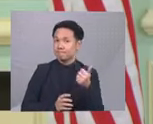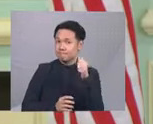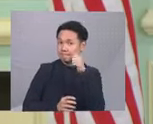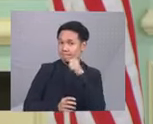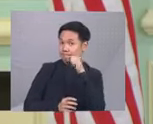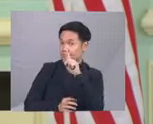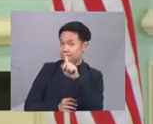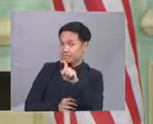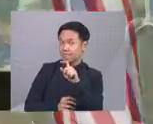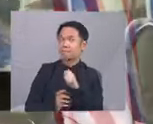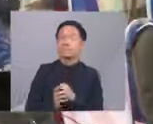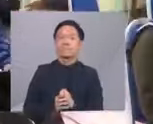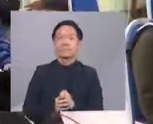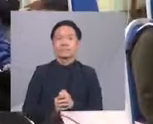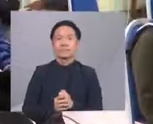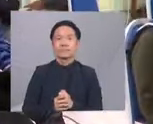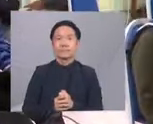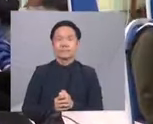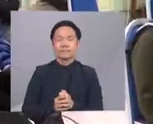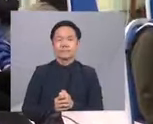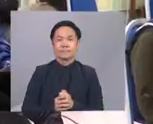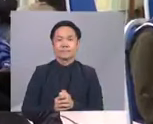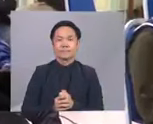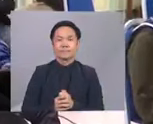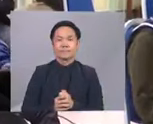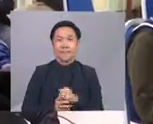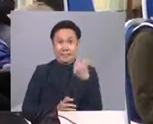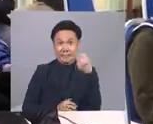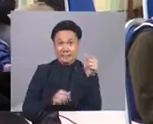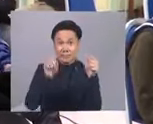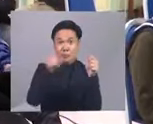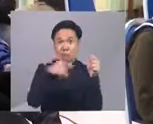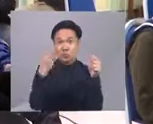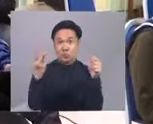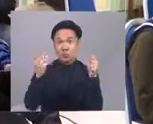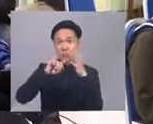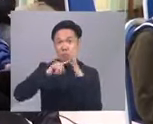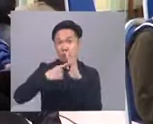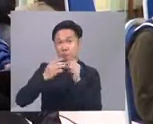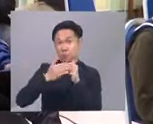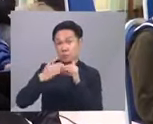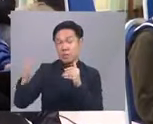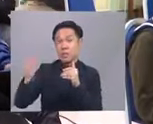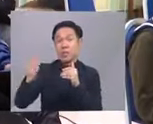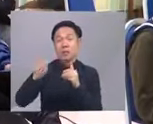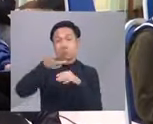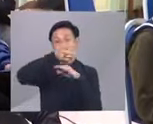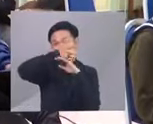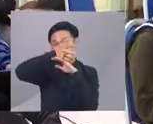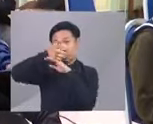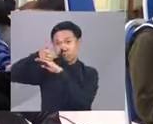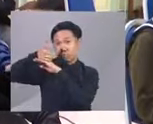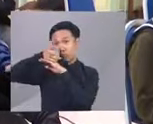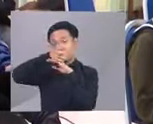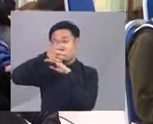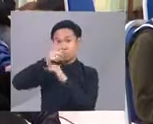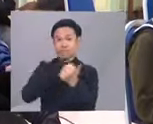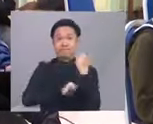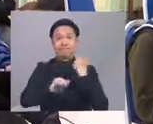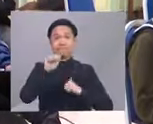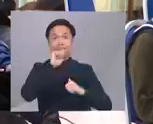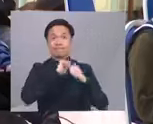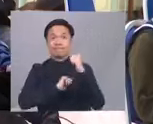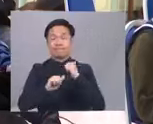Datuk Sri, berkaitan dengan penggambaran yang akan bermula pada 10 Jun nanti, so adakah pelakon, kru dan syarikat produksi